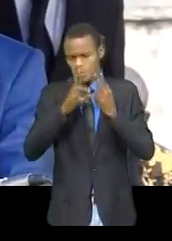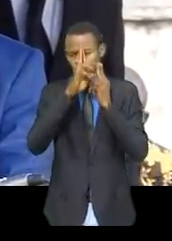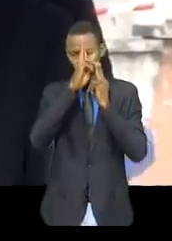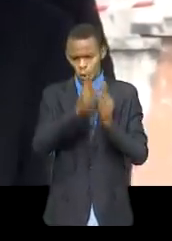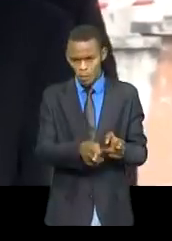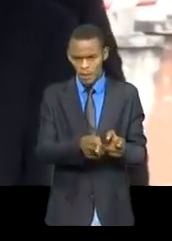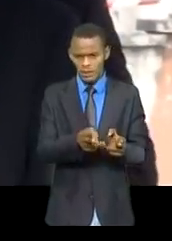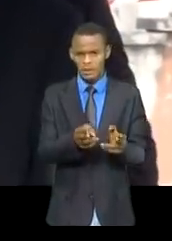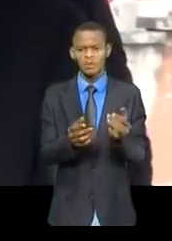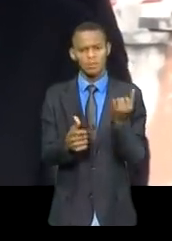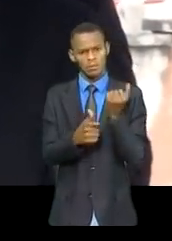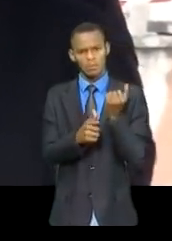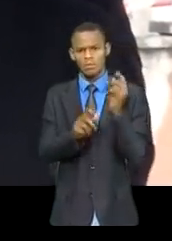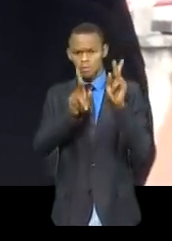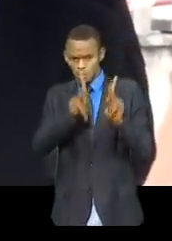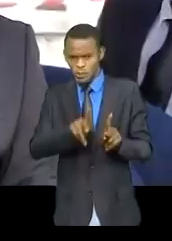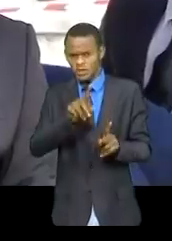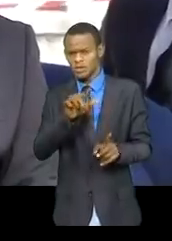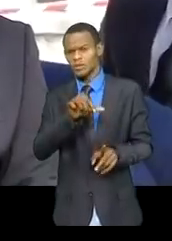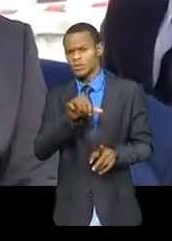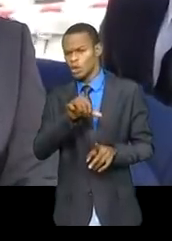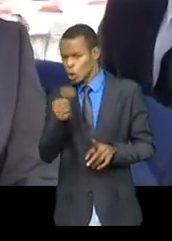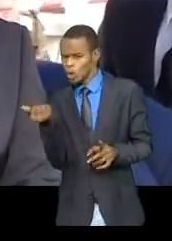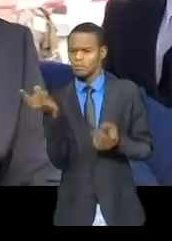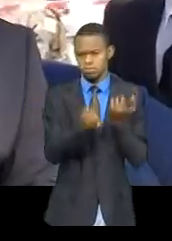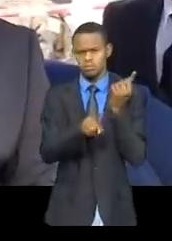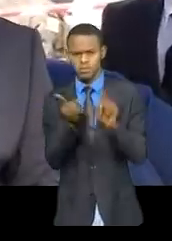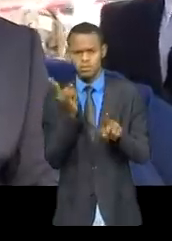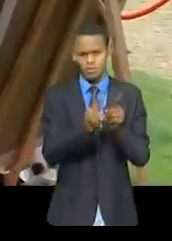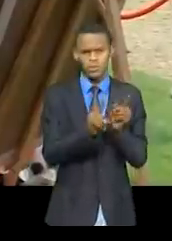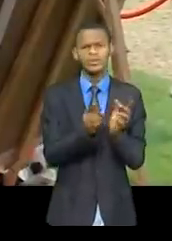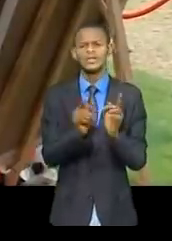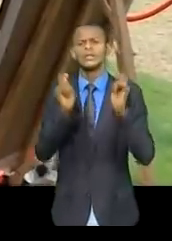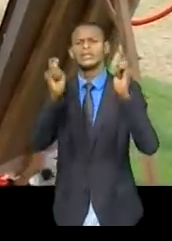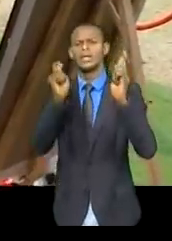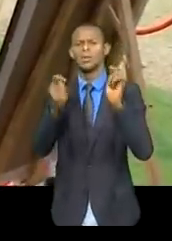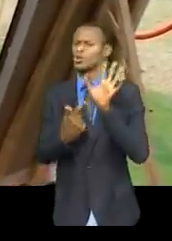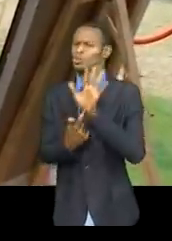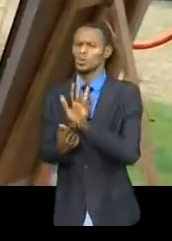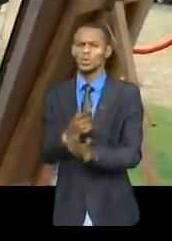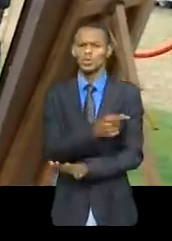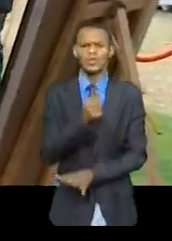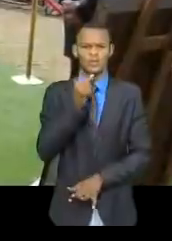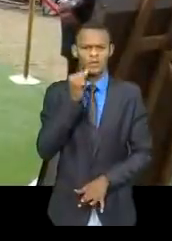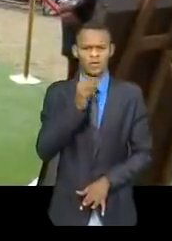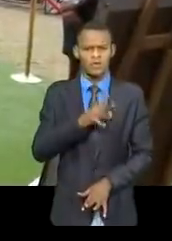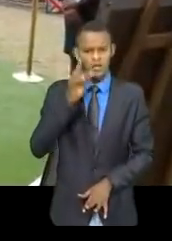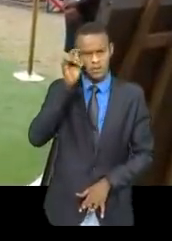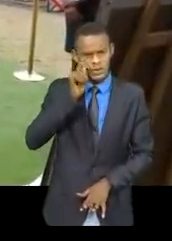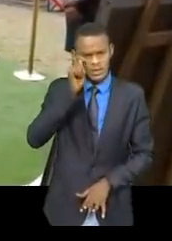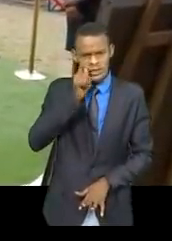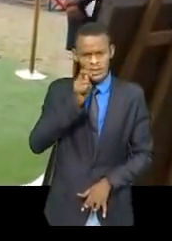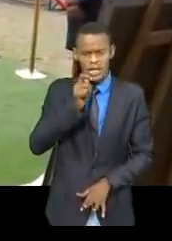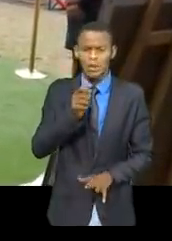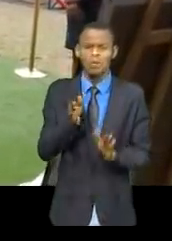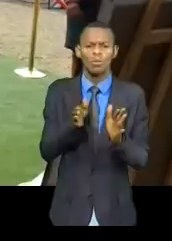des témoignages poignants sur son engagement politique et sur ses relations humaines. Des chefs de corps constitués, proches parents,